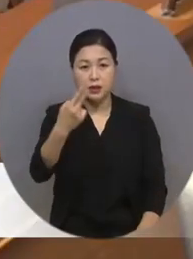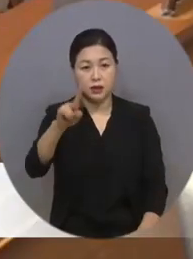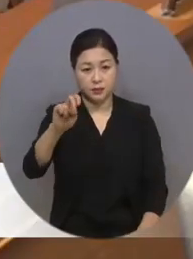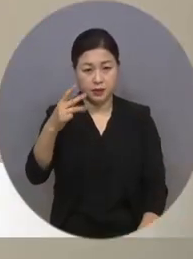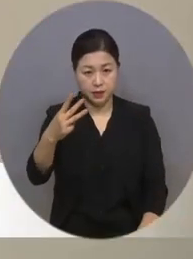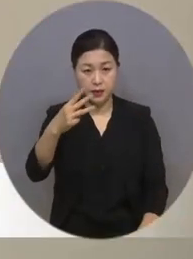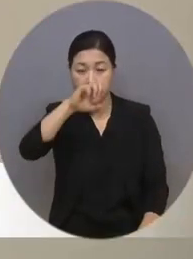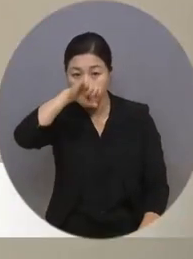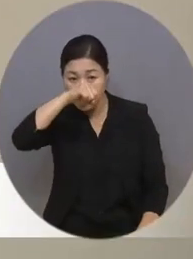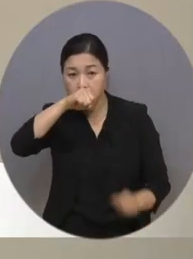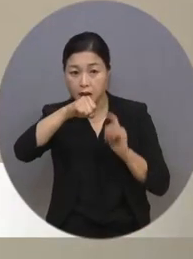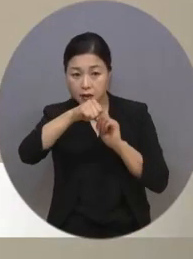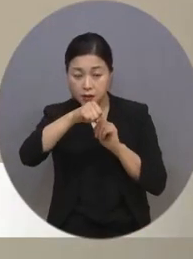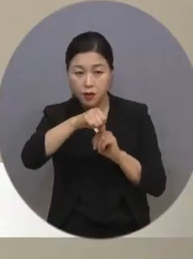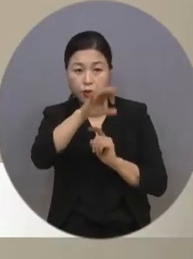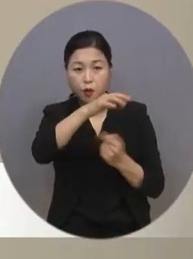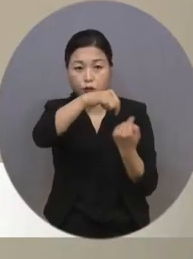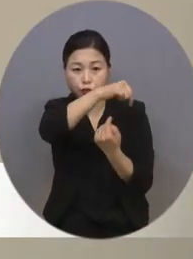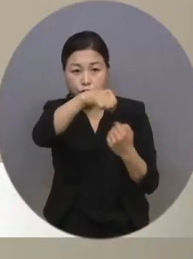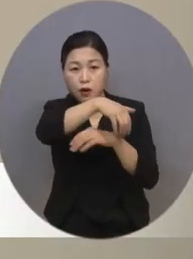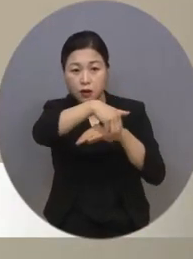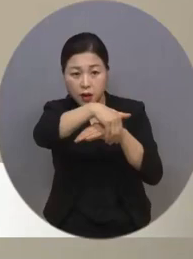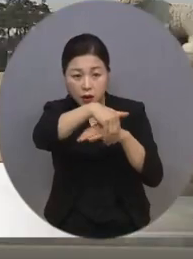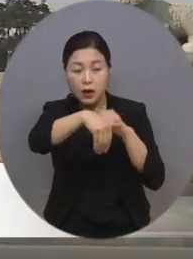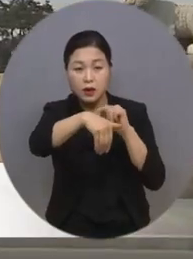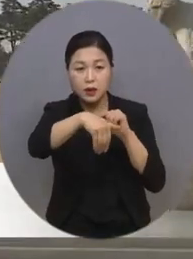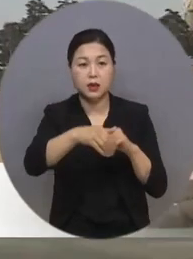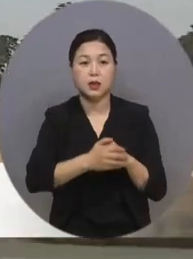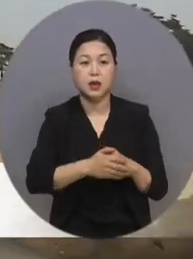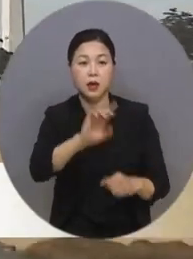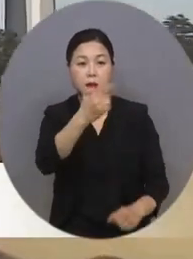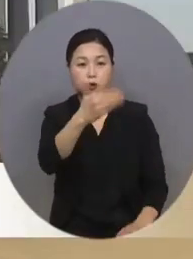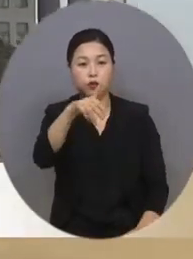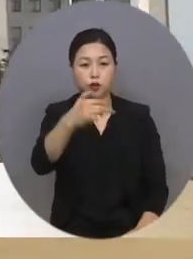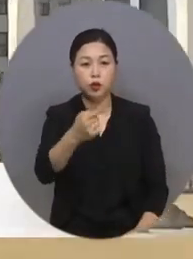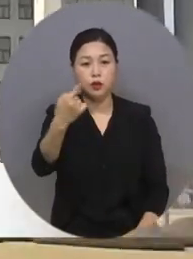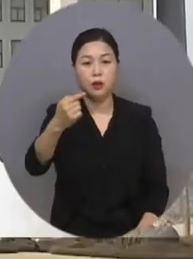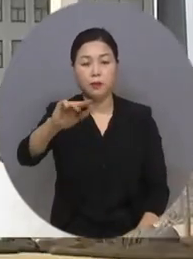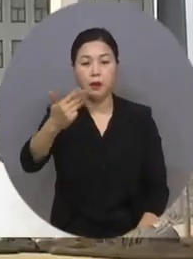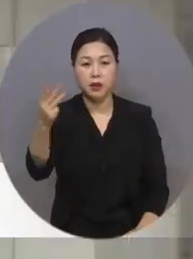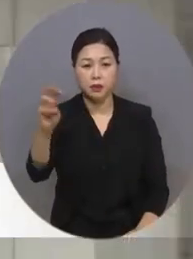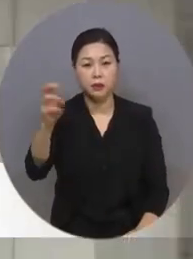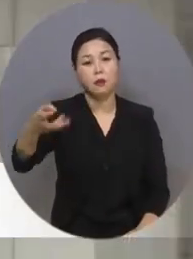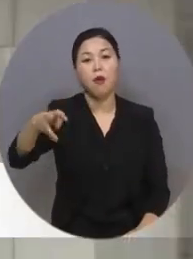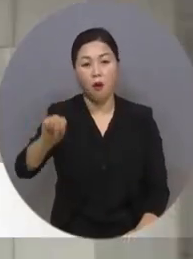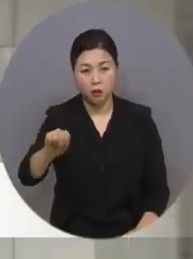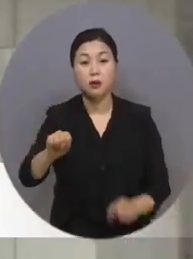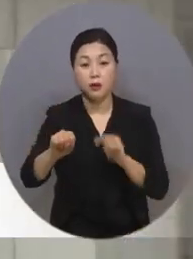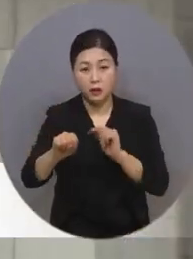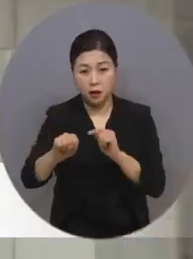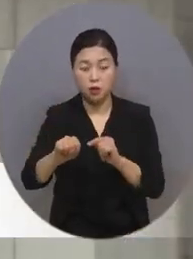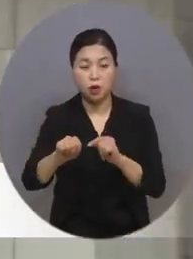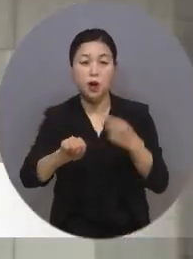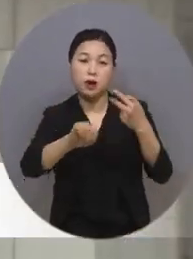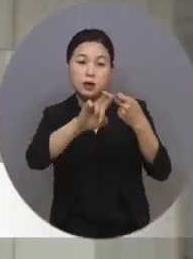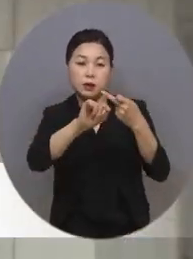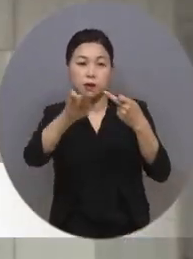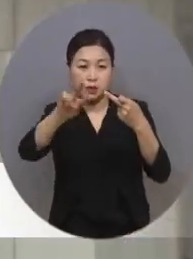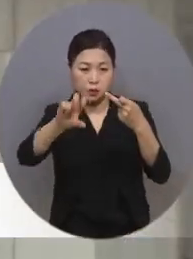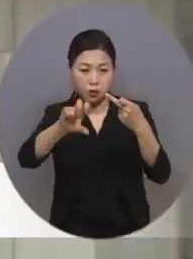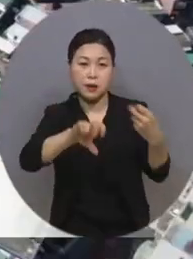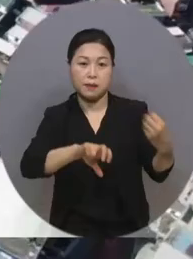예산과 기금 운용계획 총 지출규모가 109조 1830억 원이라고 지난 25일